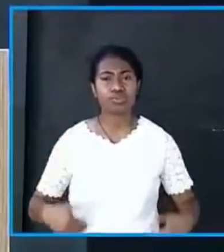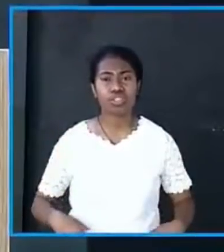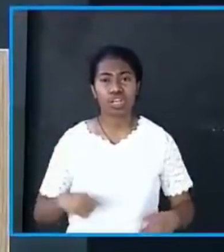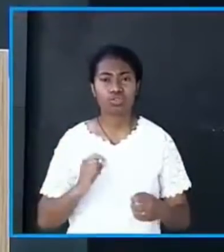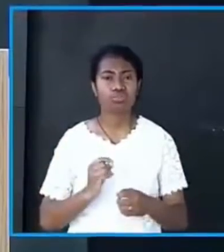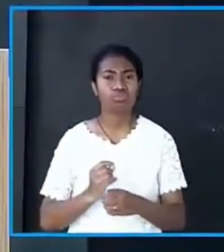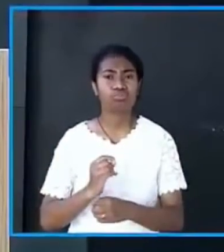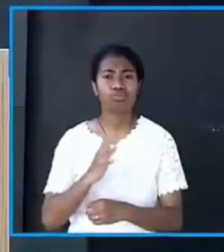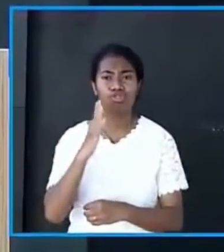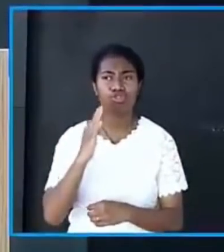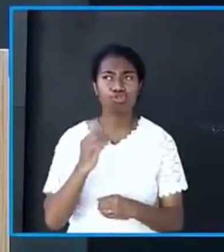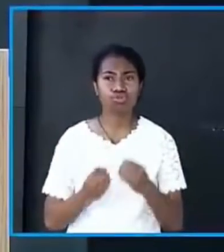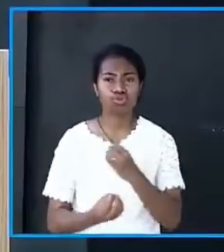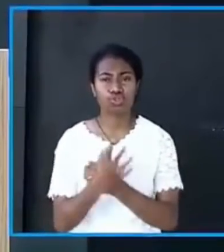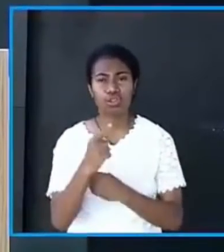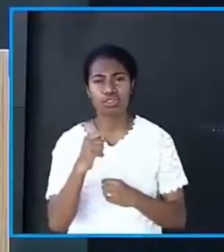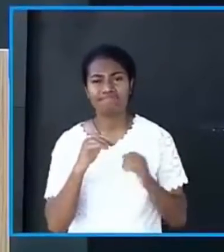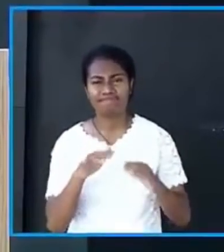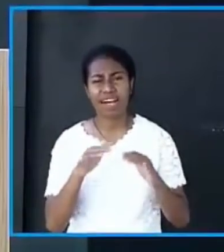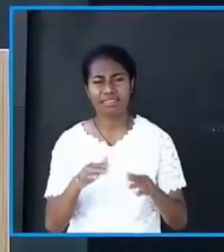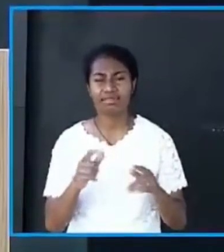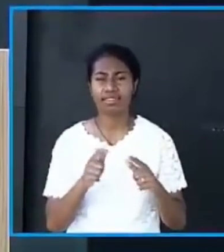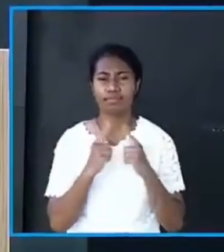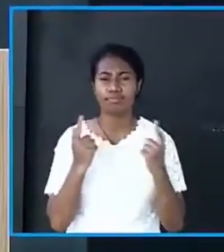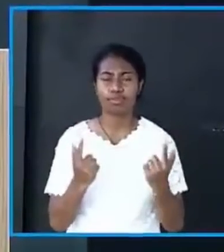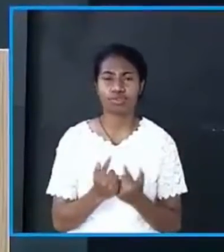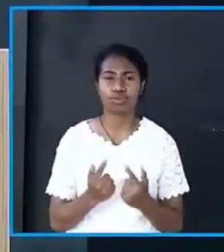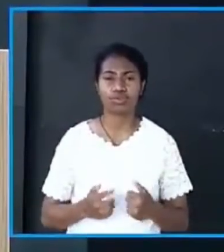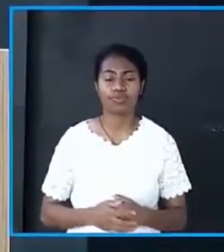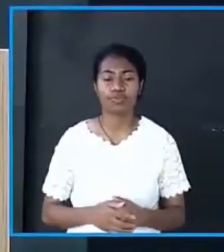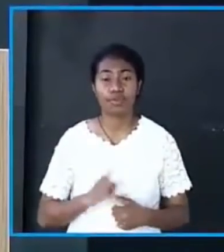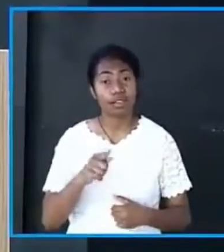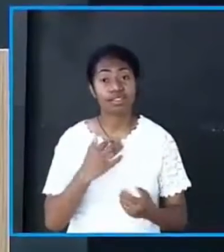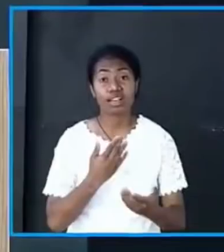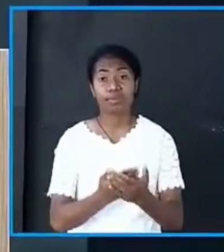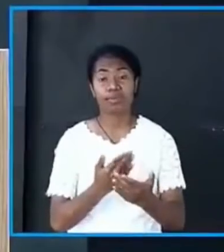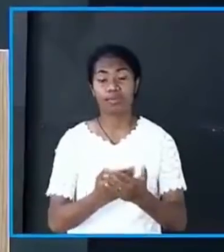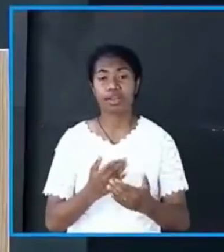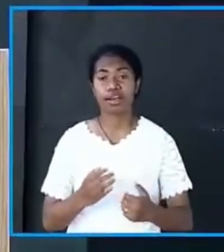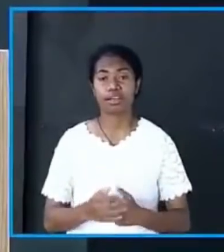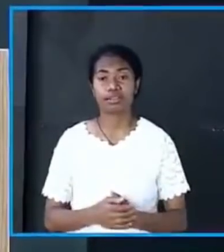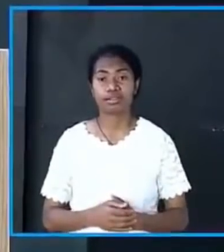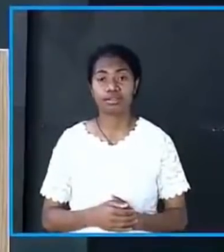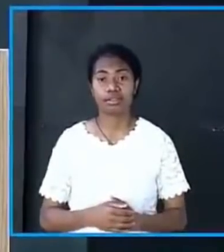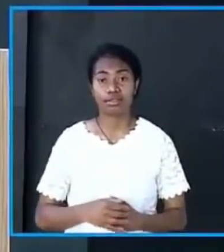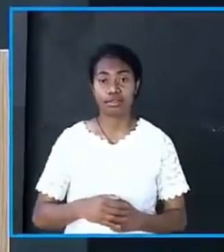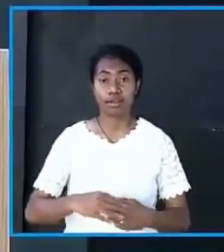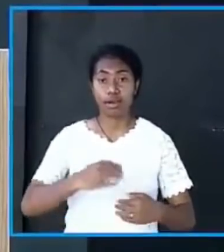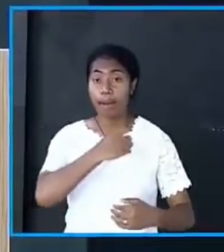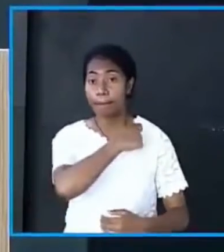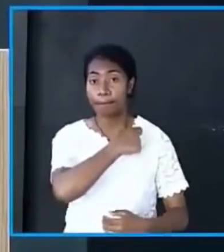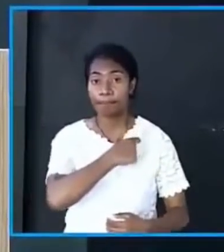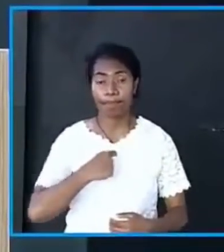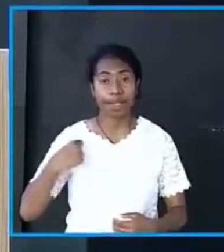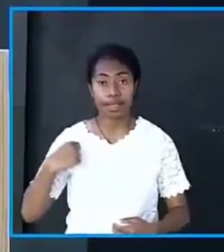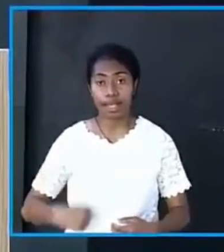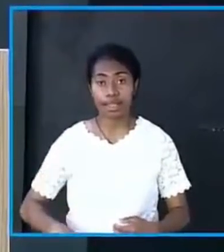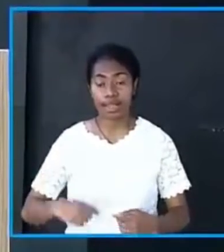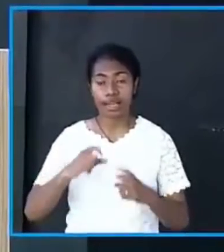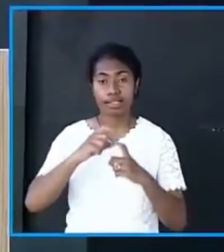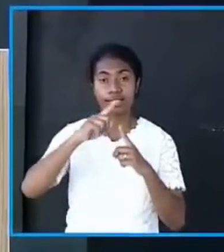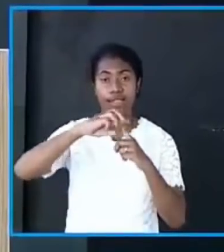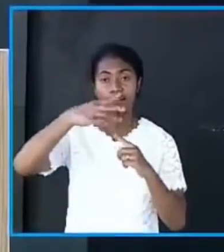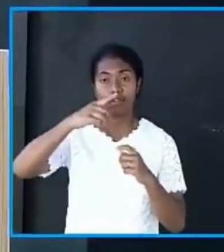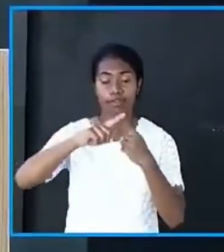dalam banyak bukunya beliau dan Saya mau memberikan pendeta Stephen Tong itu mengungkapkan banyak perbedaan manusia